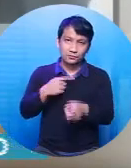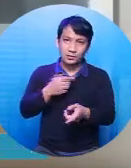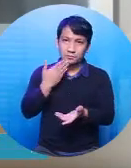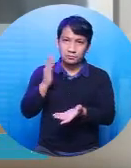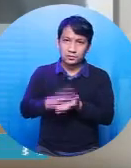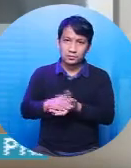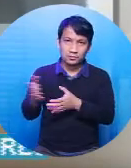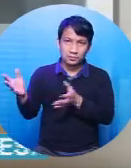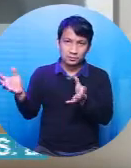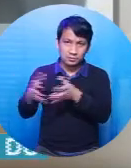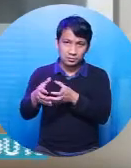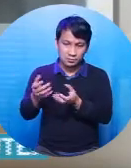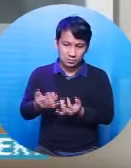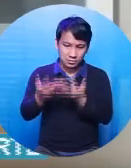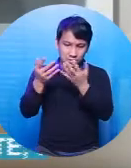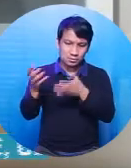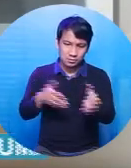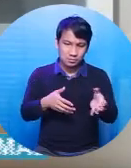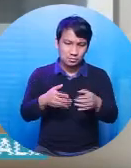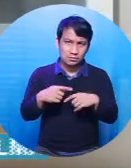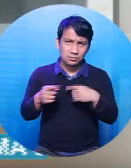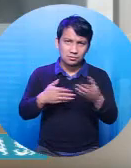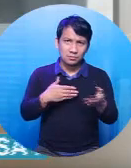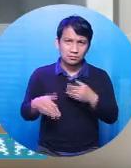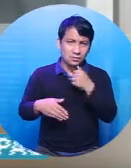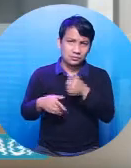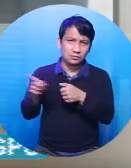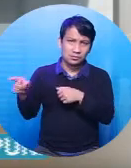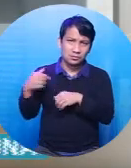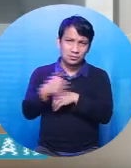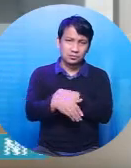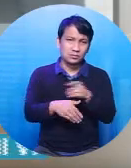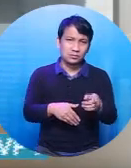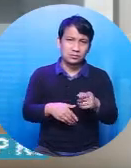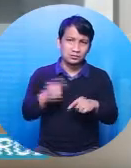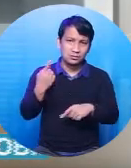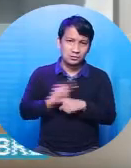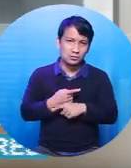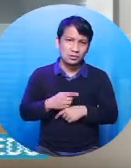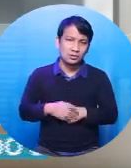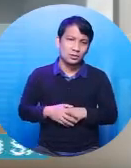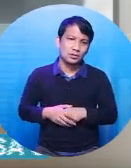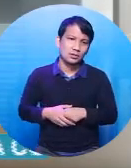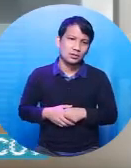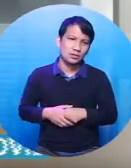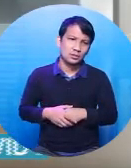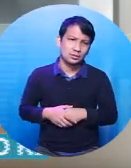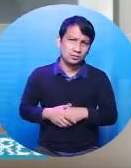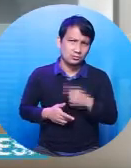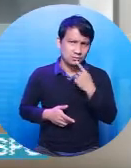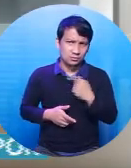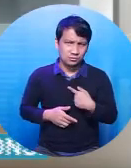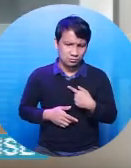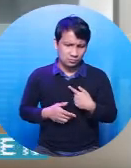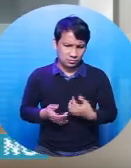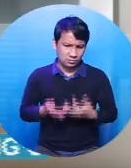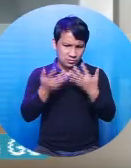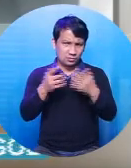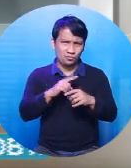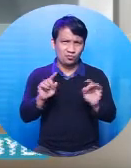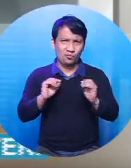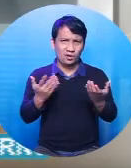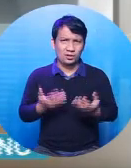sinusunog naman niya yung pera at yung groceries. So, ba't pa siya magpapadala nga kahit na sino? Tama? Wala naman po siyang sinusunog, tsaka